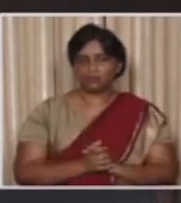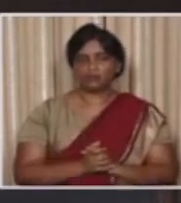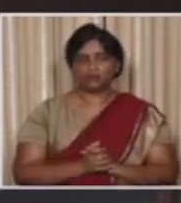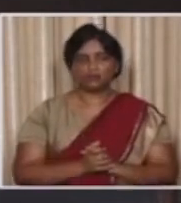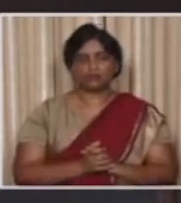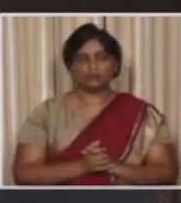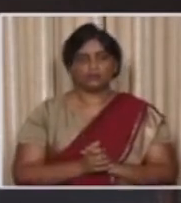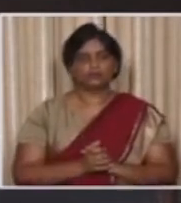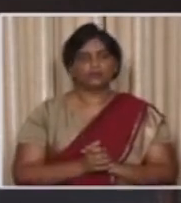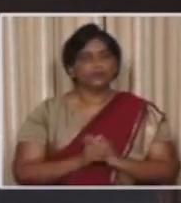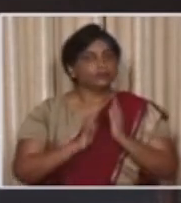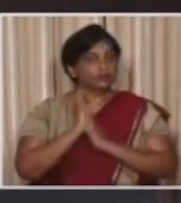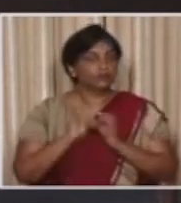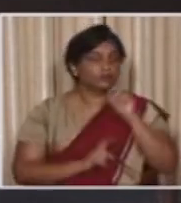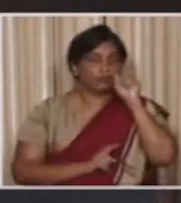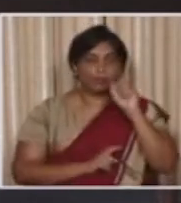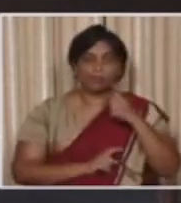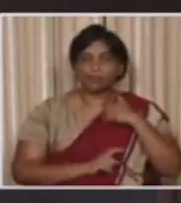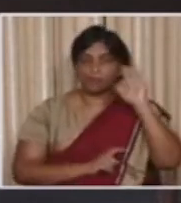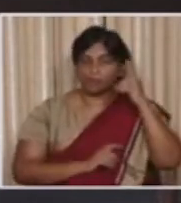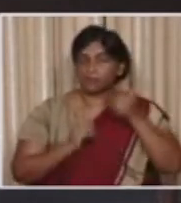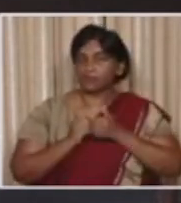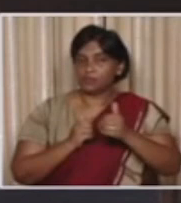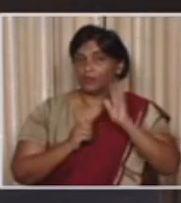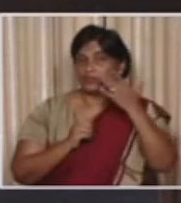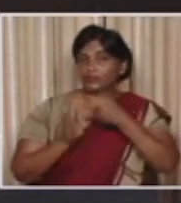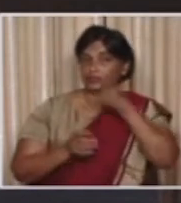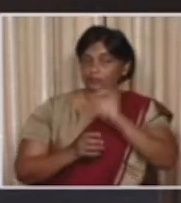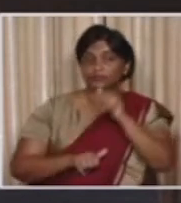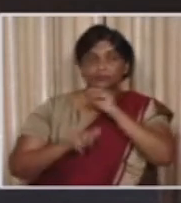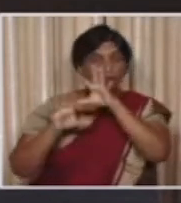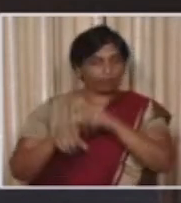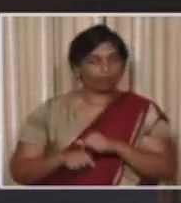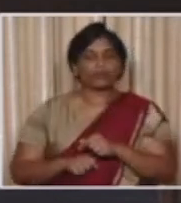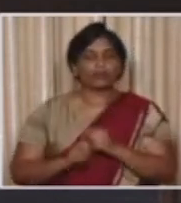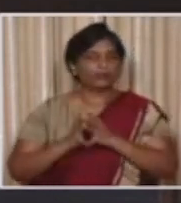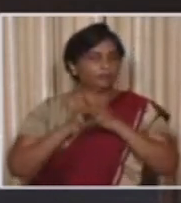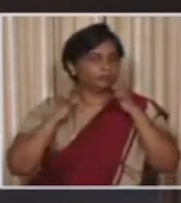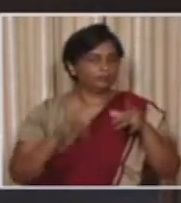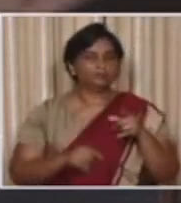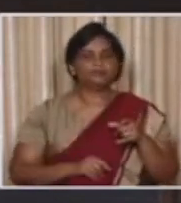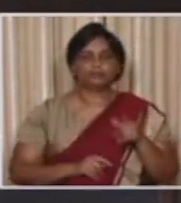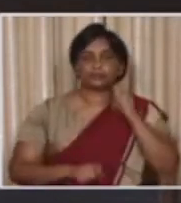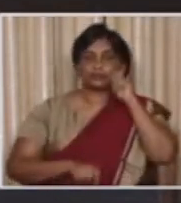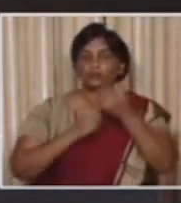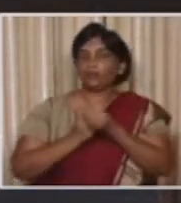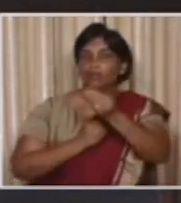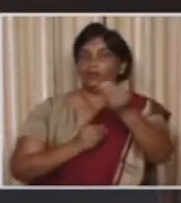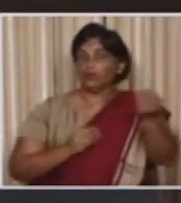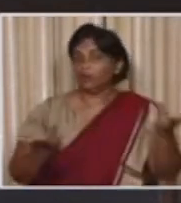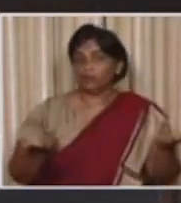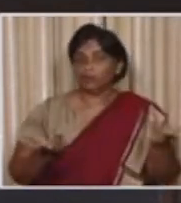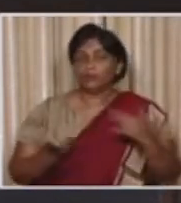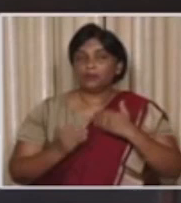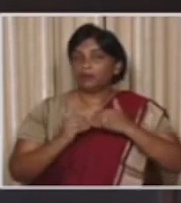එතකොට අනිත් එක ඇමතිතුමා බලන්න මේ ස්පෙෂල් පාත්වේකේ අරගත්ත ඖෂධ කොච්චරක් ජනතාවට දීලා තියෙනවද?